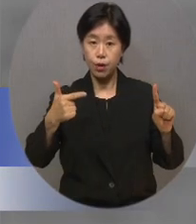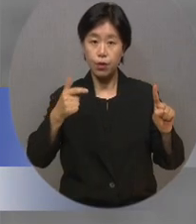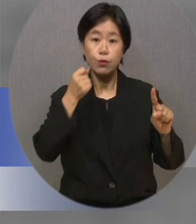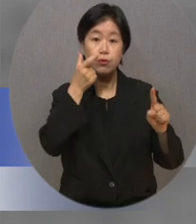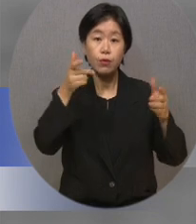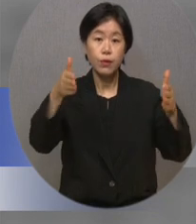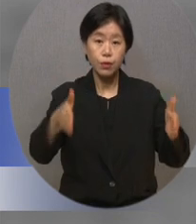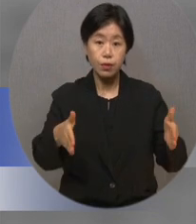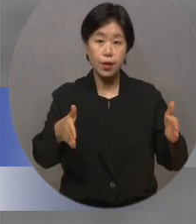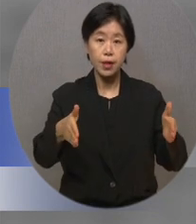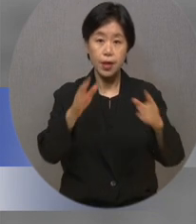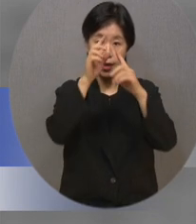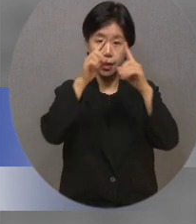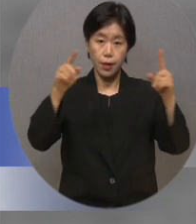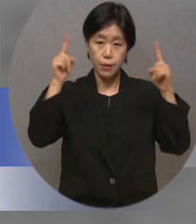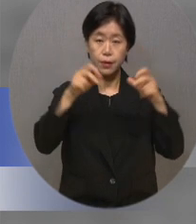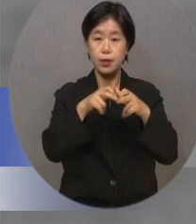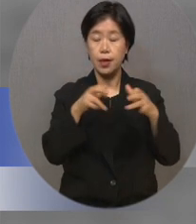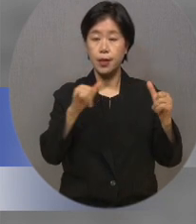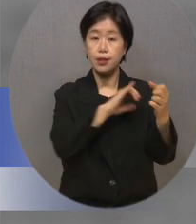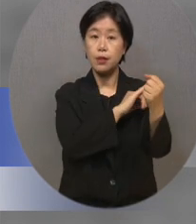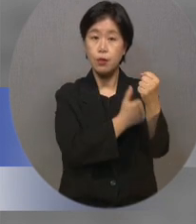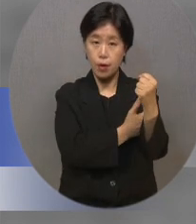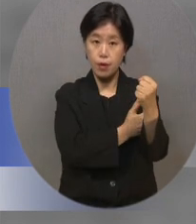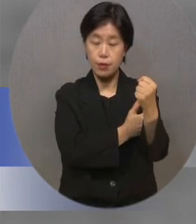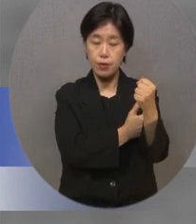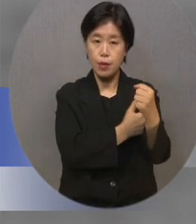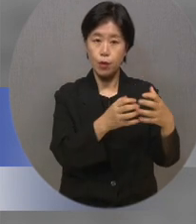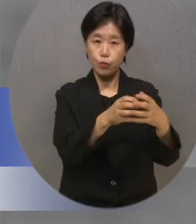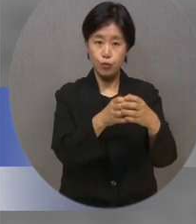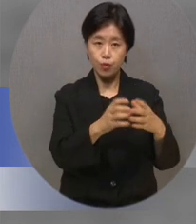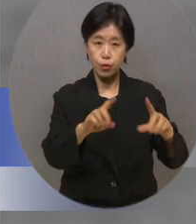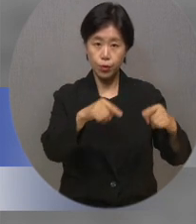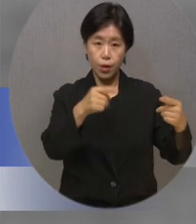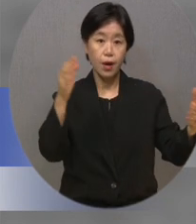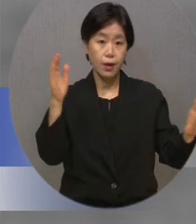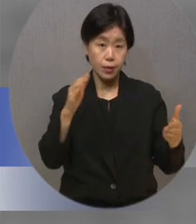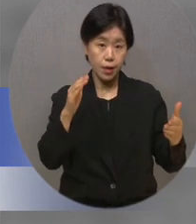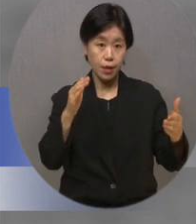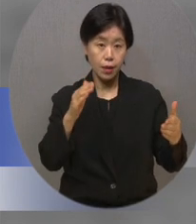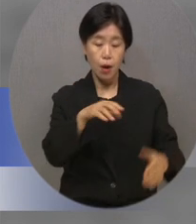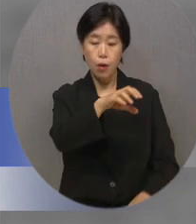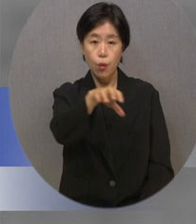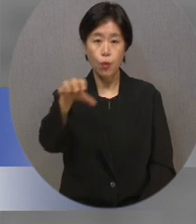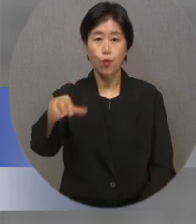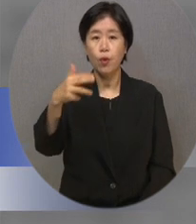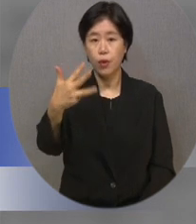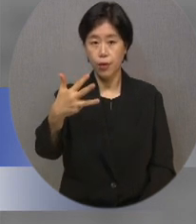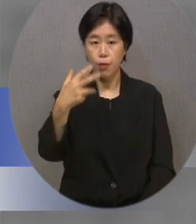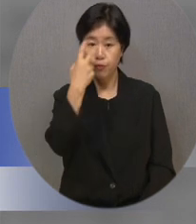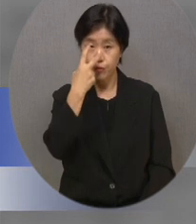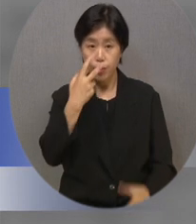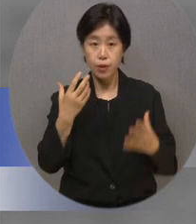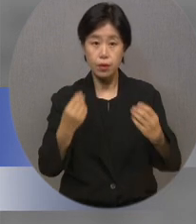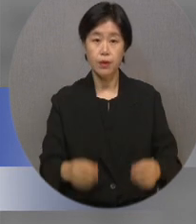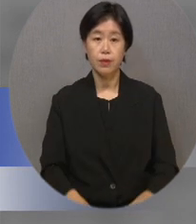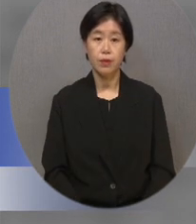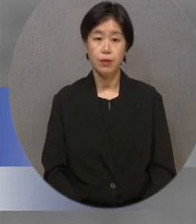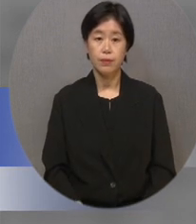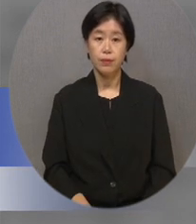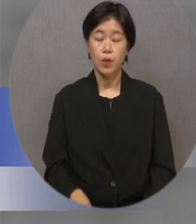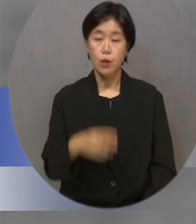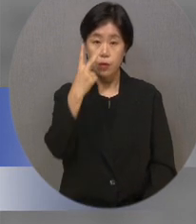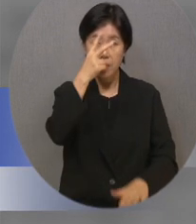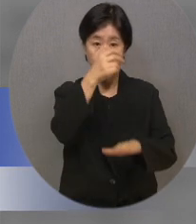6개월간 9개 대학교 장애인권기구 소속재학생들이 8개 대학교에 실시했습니다 장대넷은